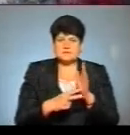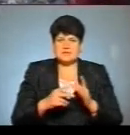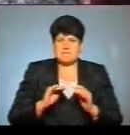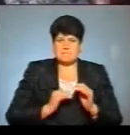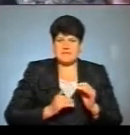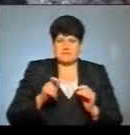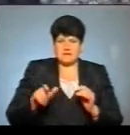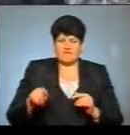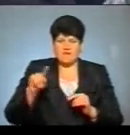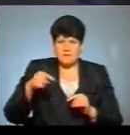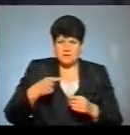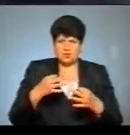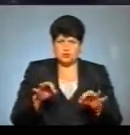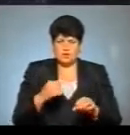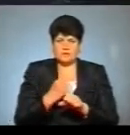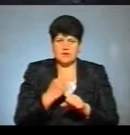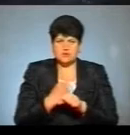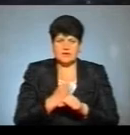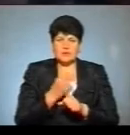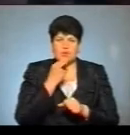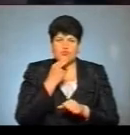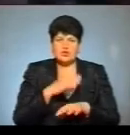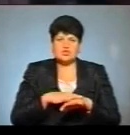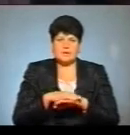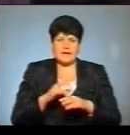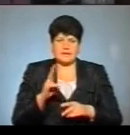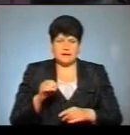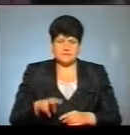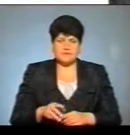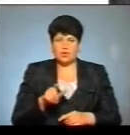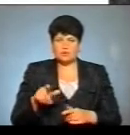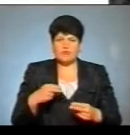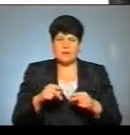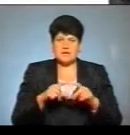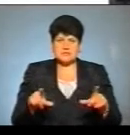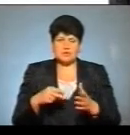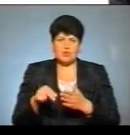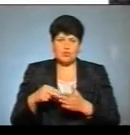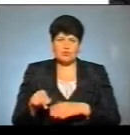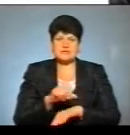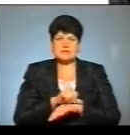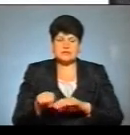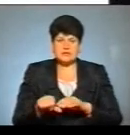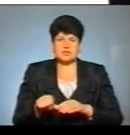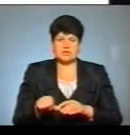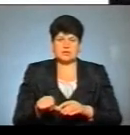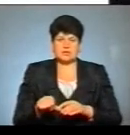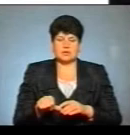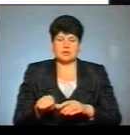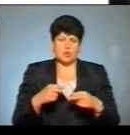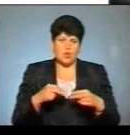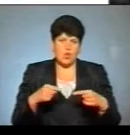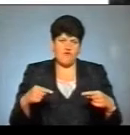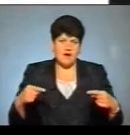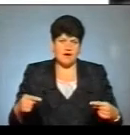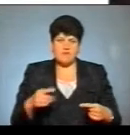підприємців вимагали дозволити працювати продовольчим ринкам. Люди в магазинах купують заграничний товар багато